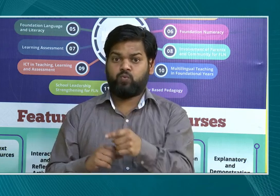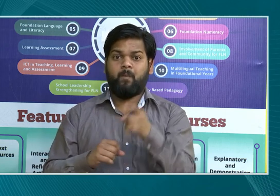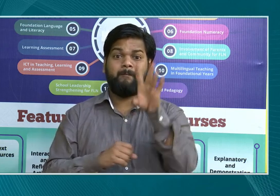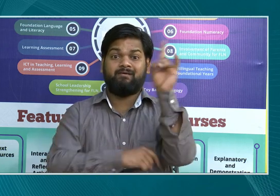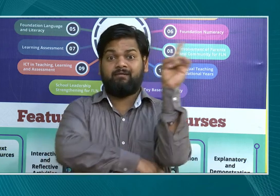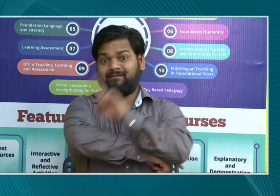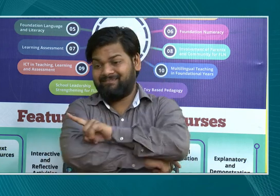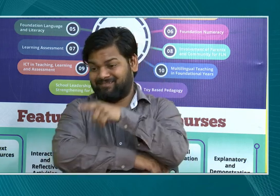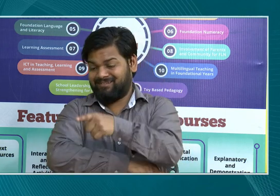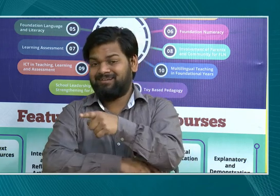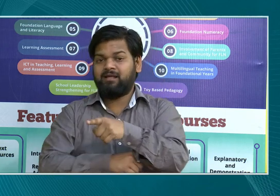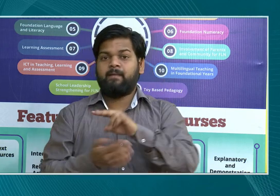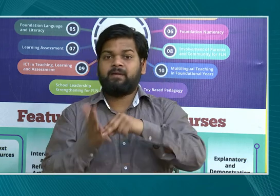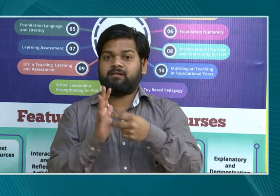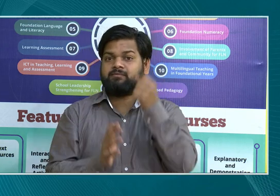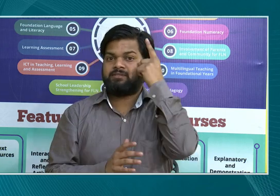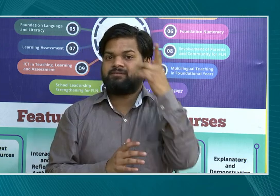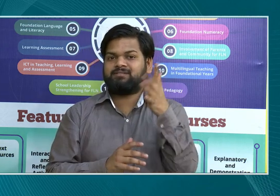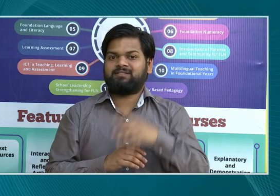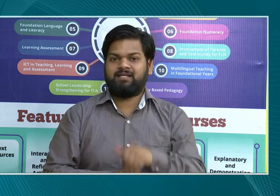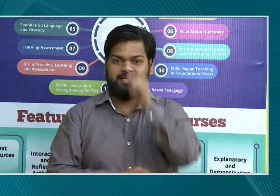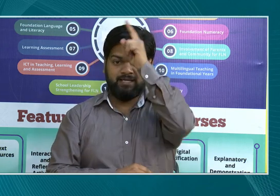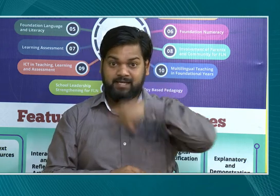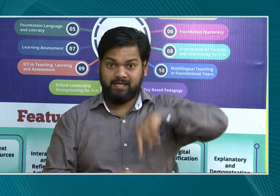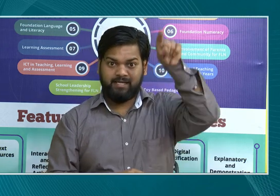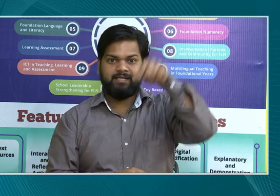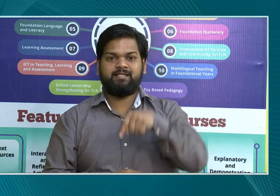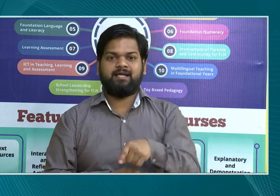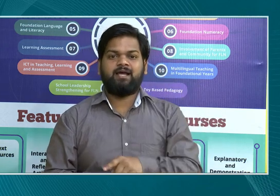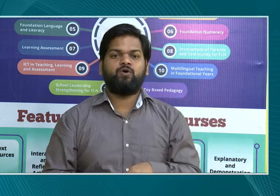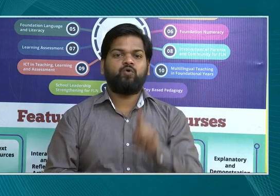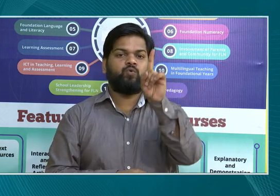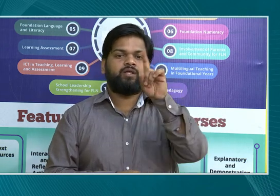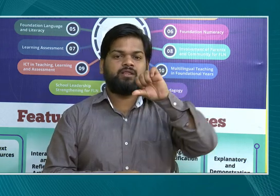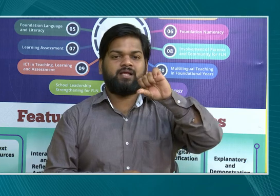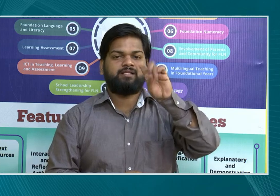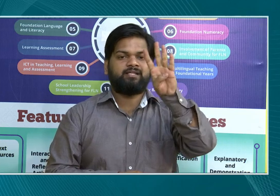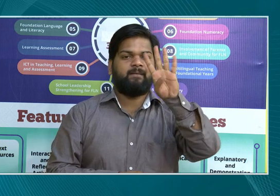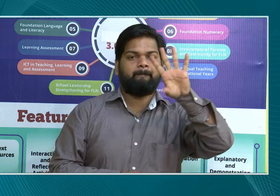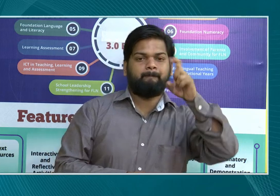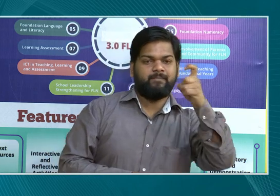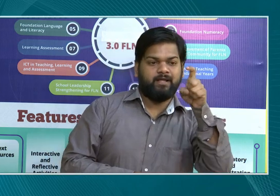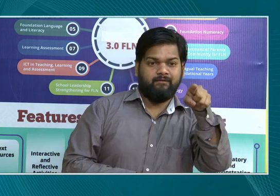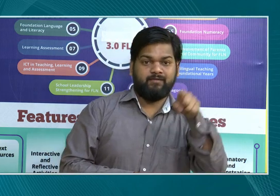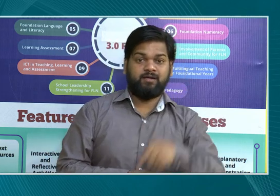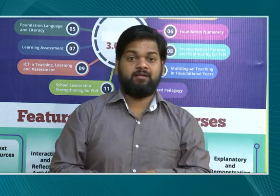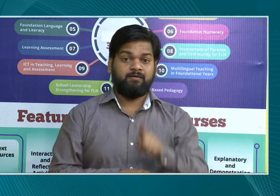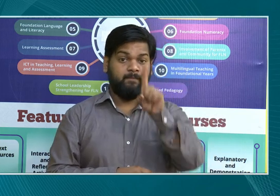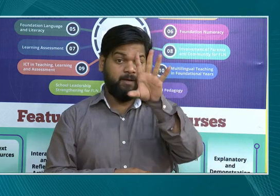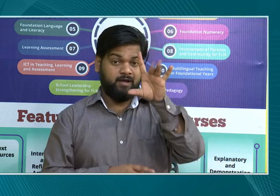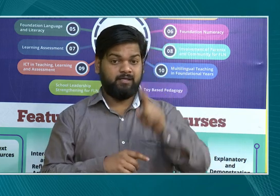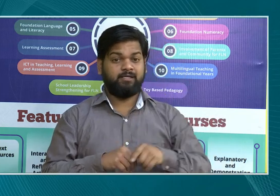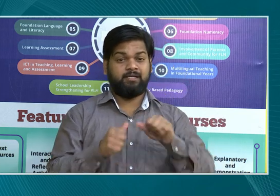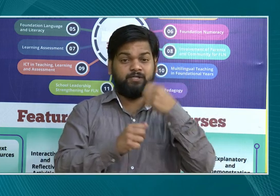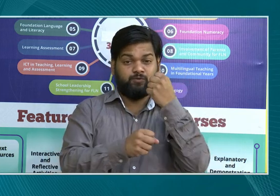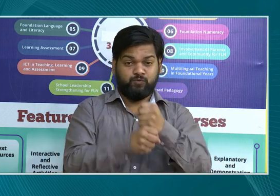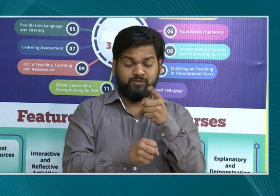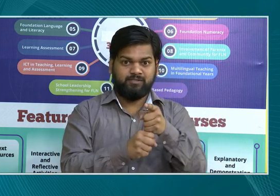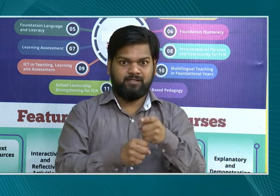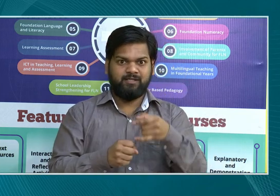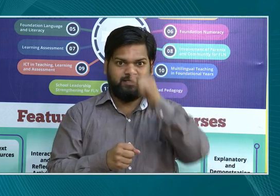जो है उसे दिन मानते हैं क्योंकि 15 अगस्त 1947 को हमारा देश भारत जो है आजाद हुआ था आप साथ-साथ मुझे ये भी बताएं की